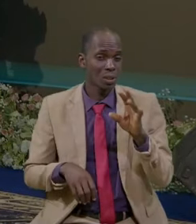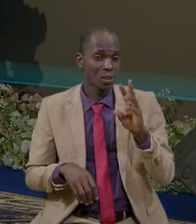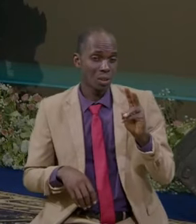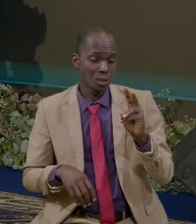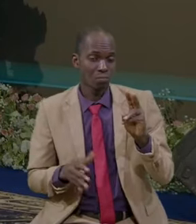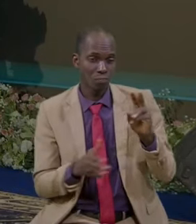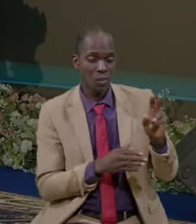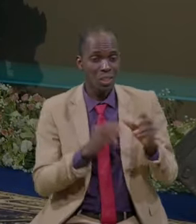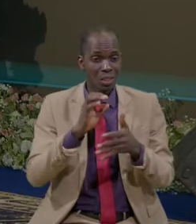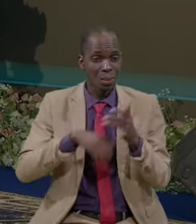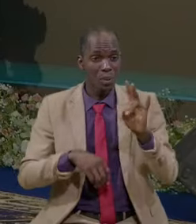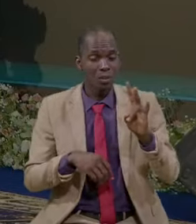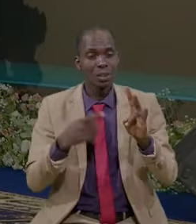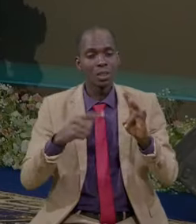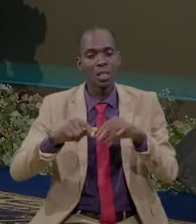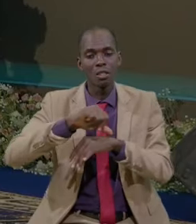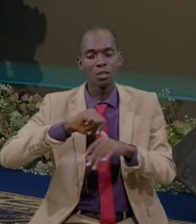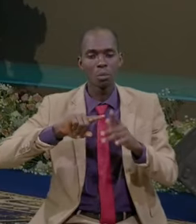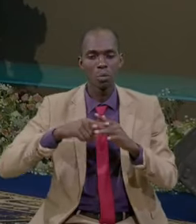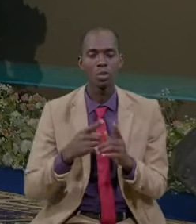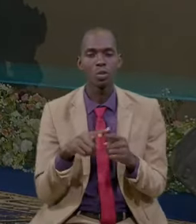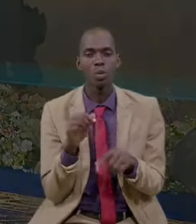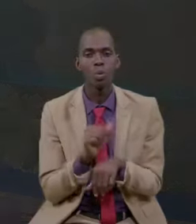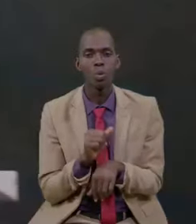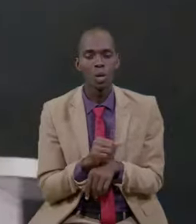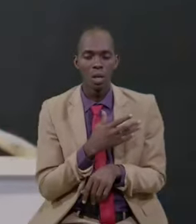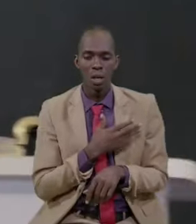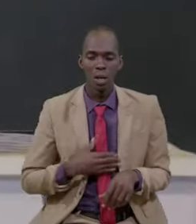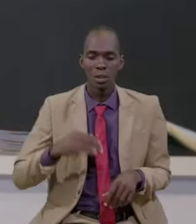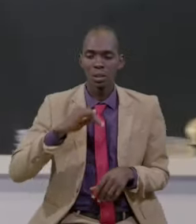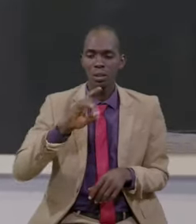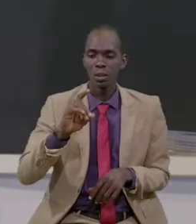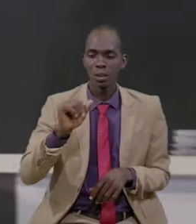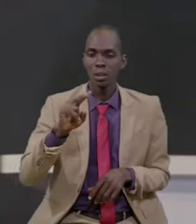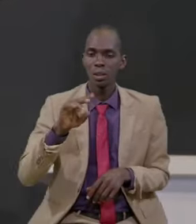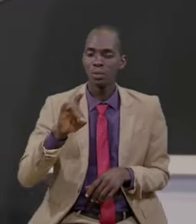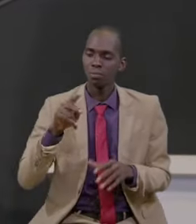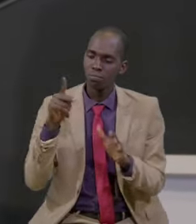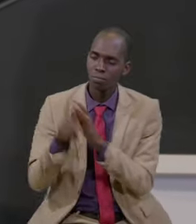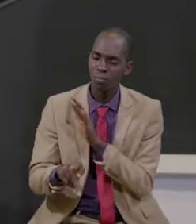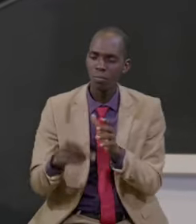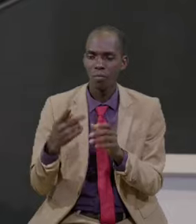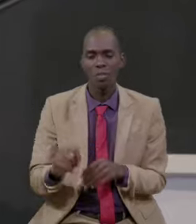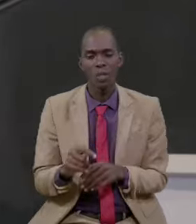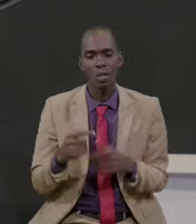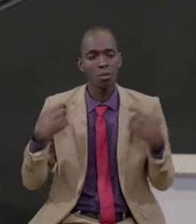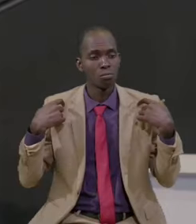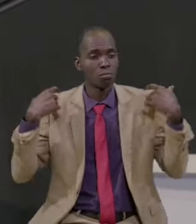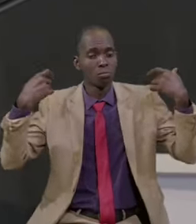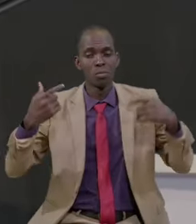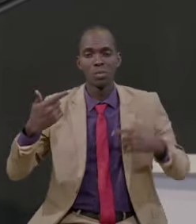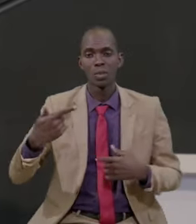à travailler et il a tué Goliath. Et tous ces Philistins, les Israélites, ont couru après